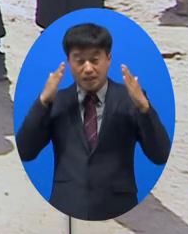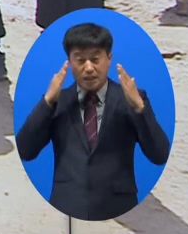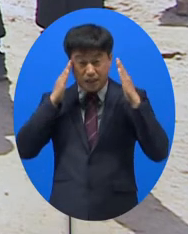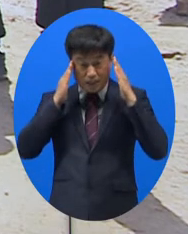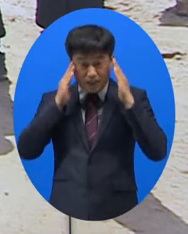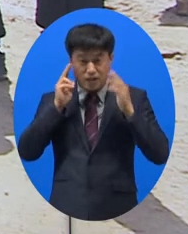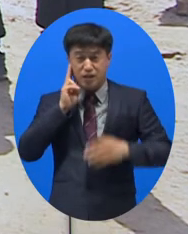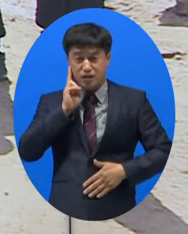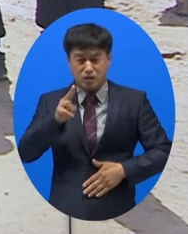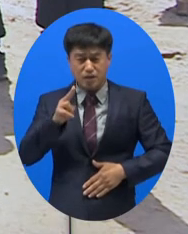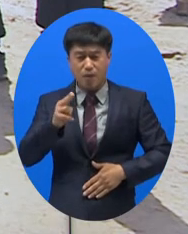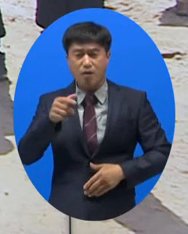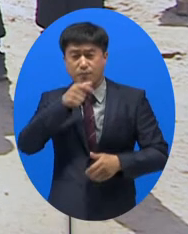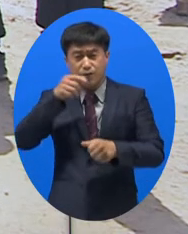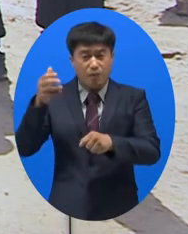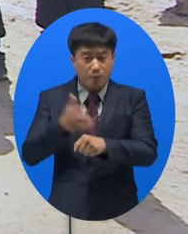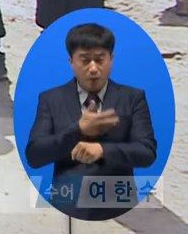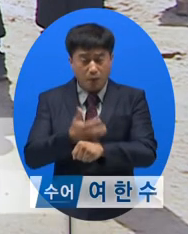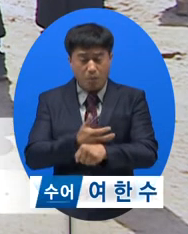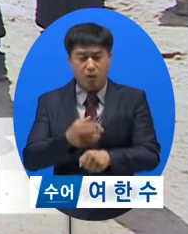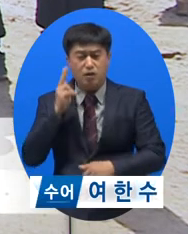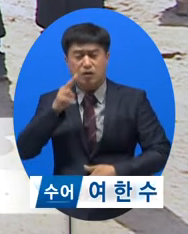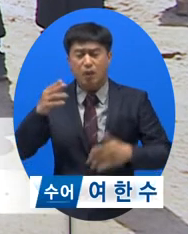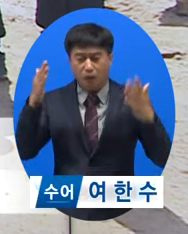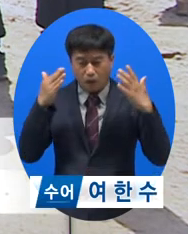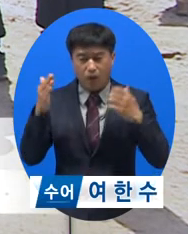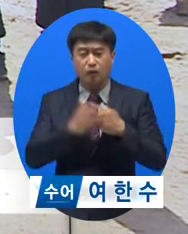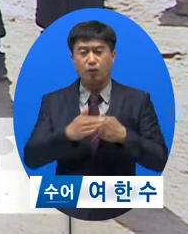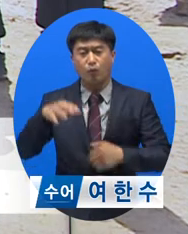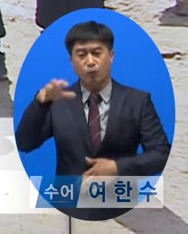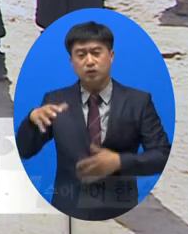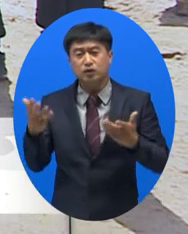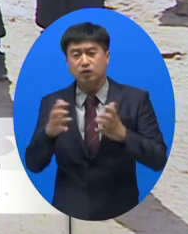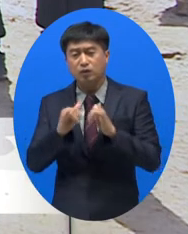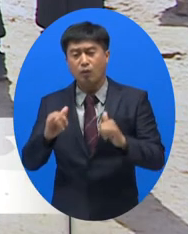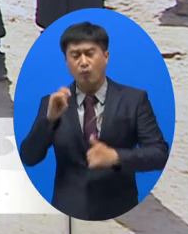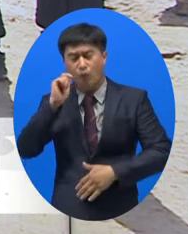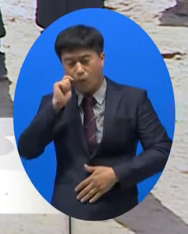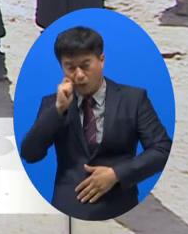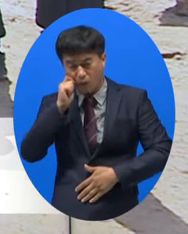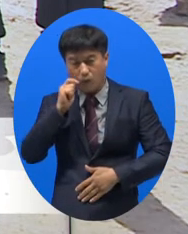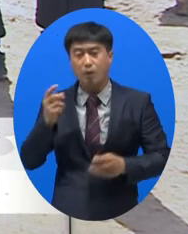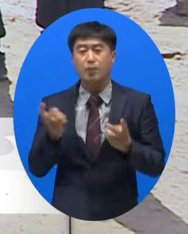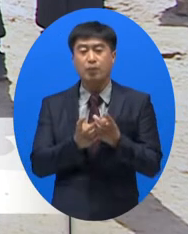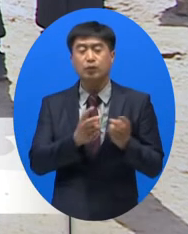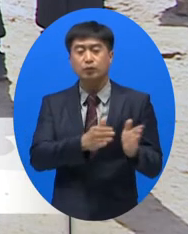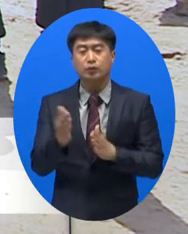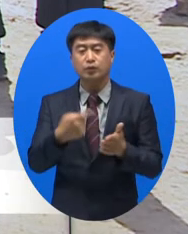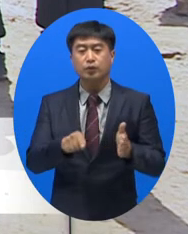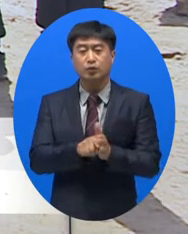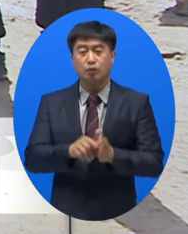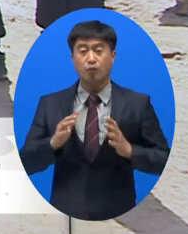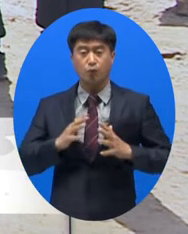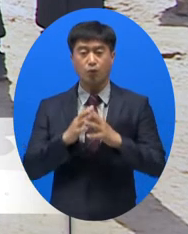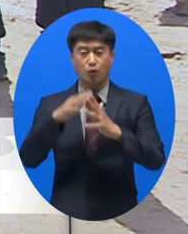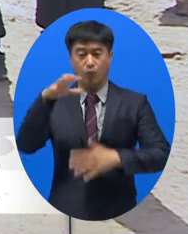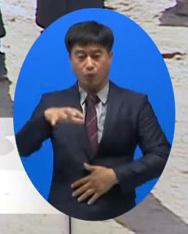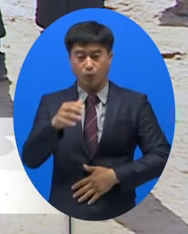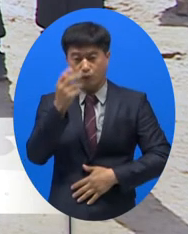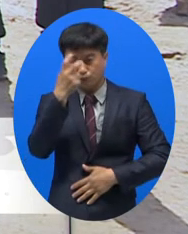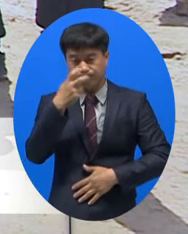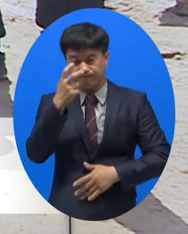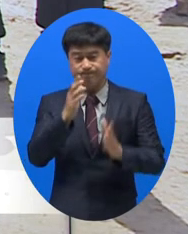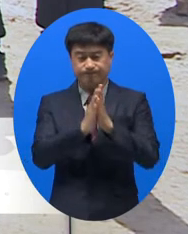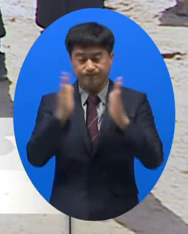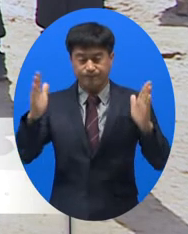이번 여름 집중호우와 폭염으로 현장 노동자들이 작업하기 어려운 환경이 계속됐는데요. 대책 마련을 위해 경기도가 건설 현장